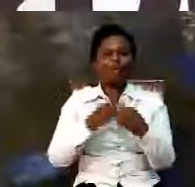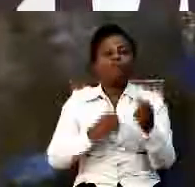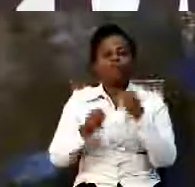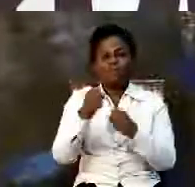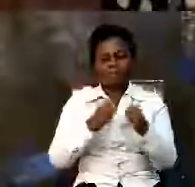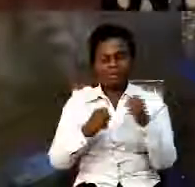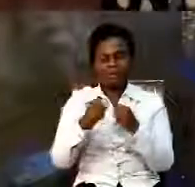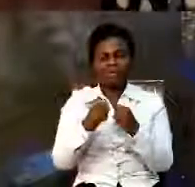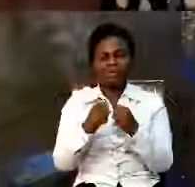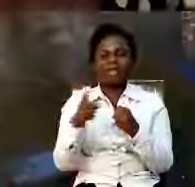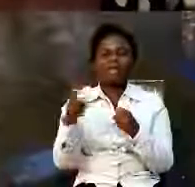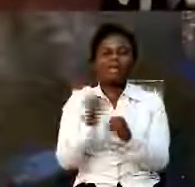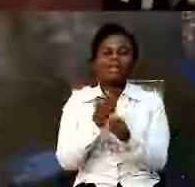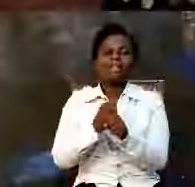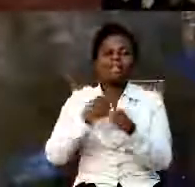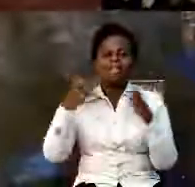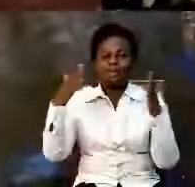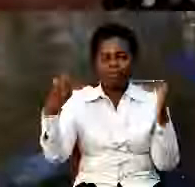asifiwe sana.